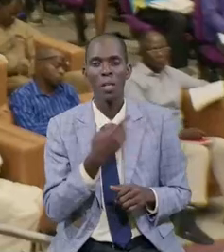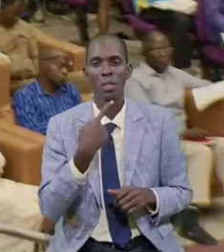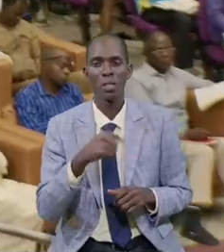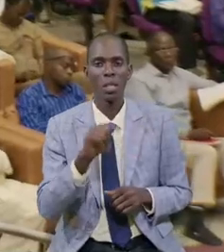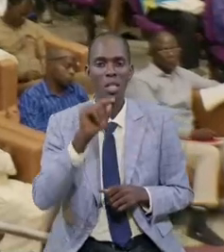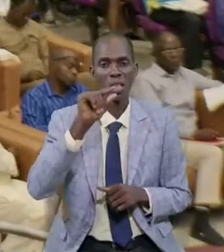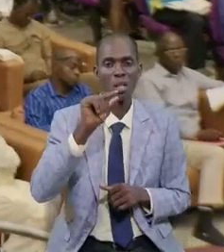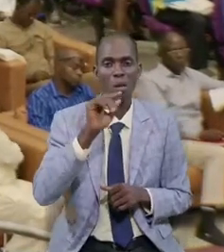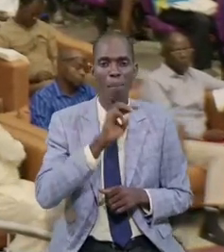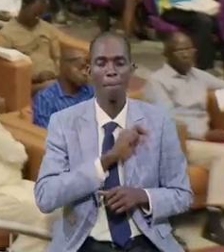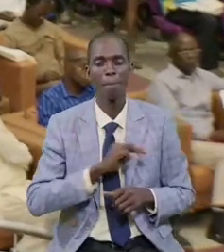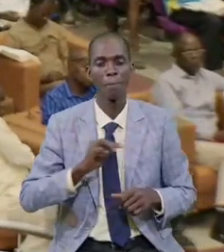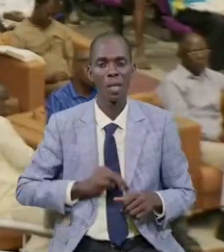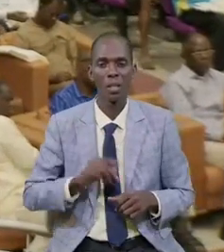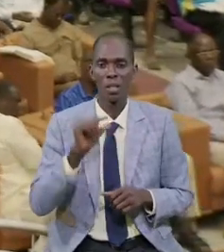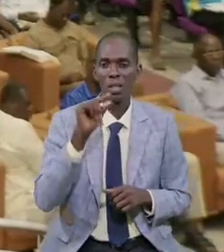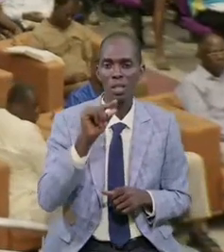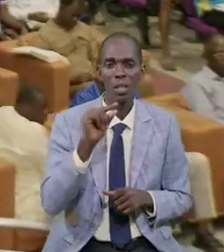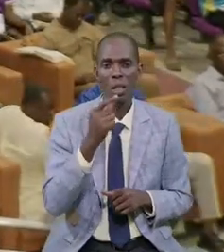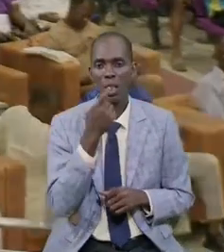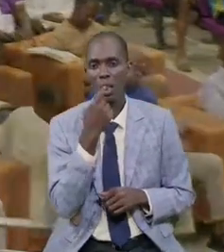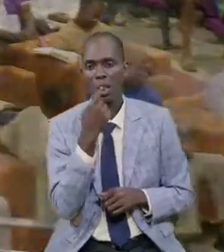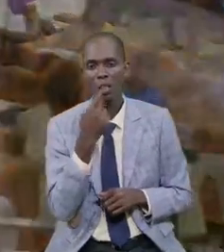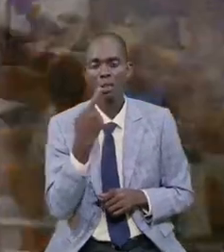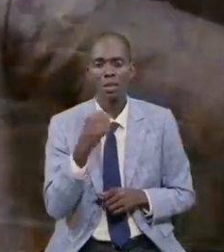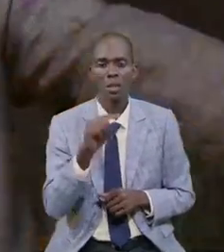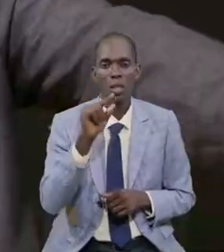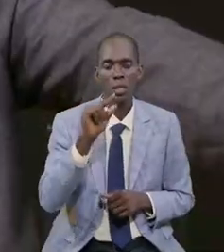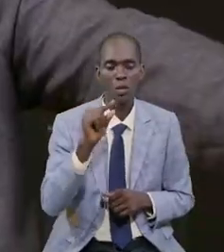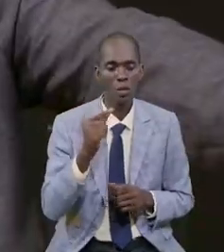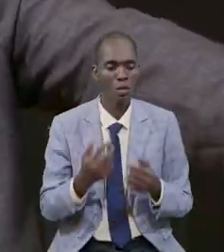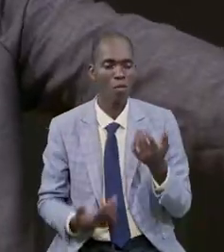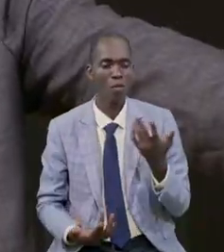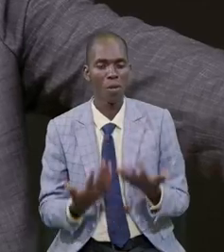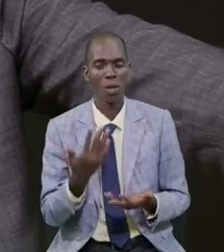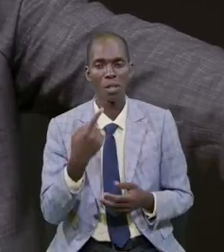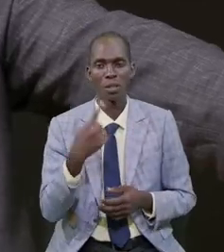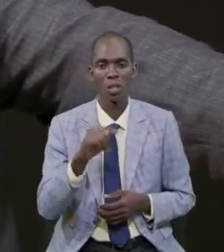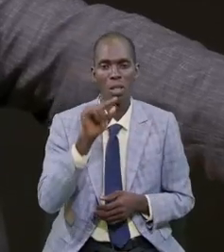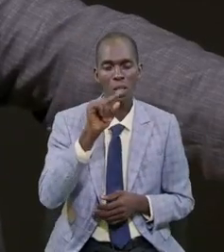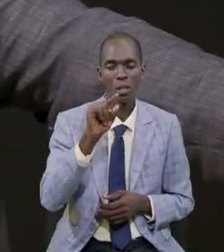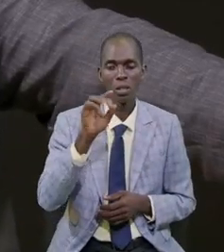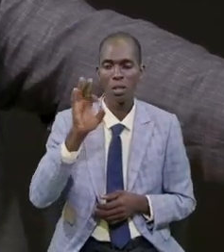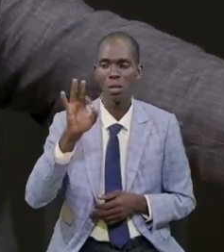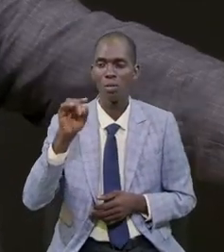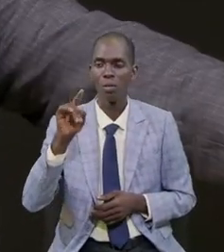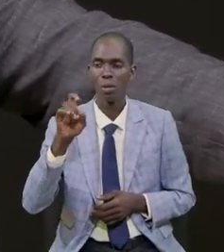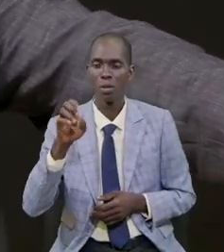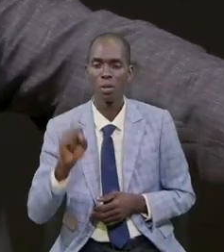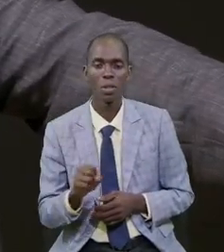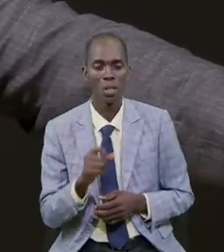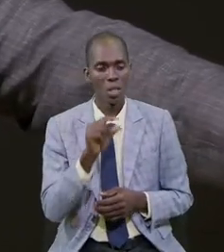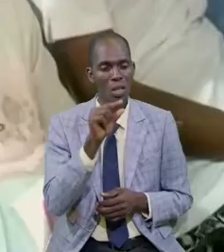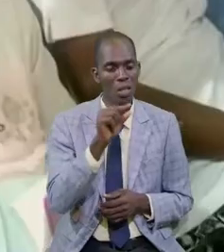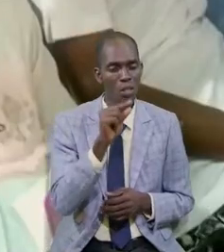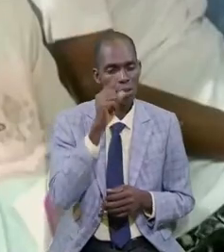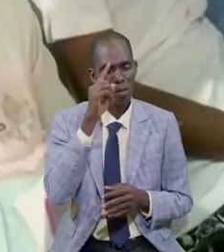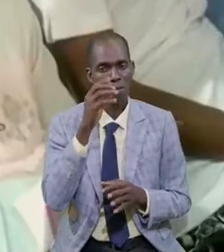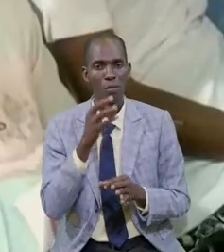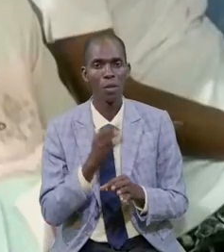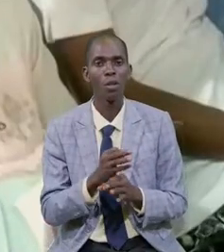membre, la petite langue, le petit feu, le petit renard, la petite